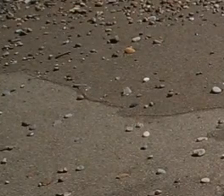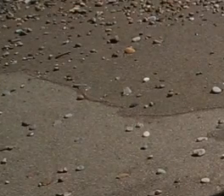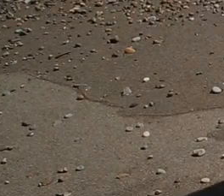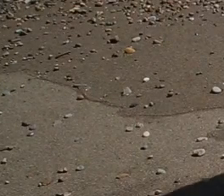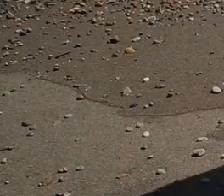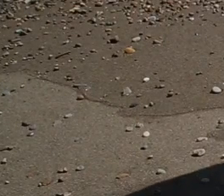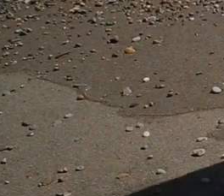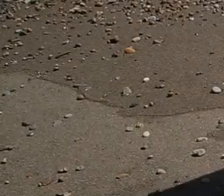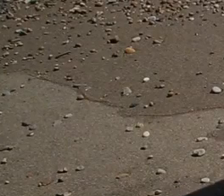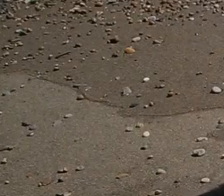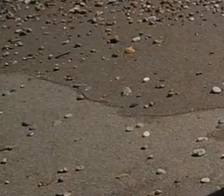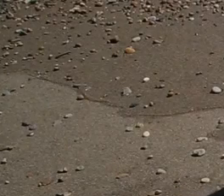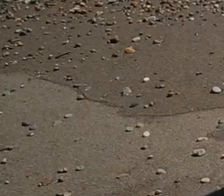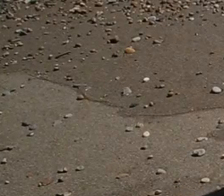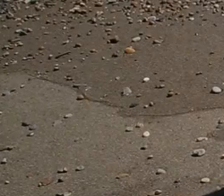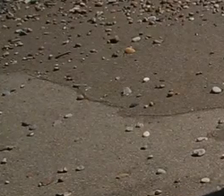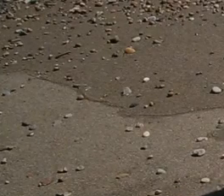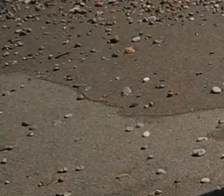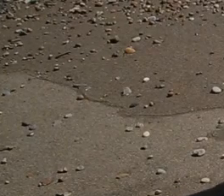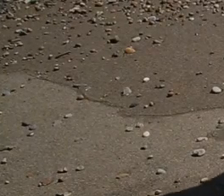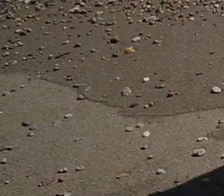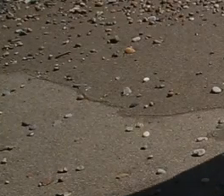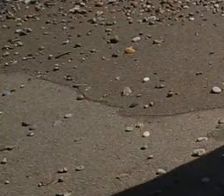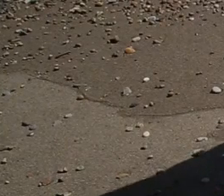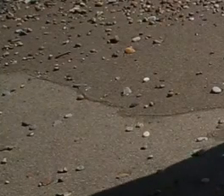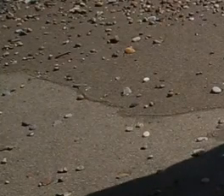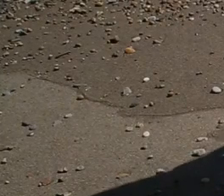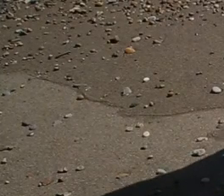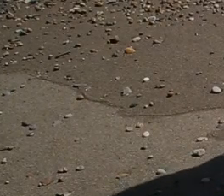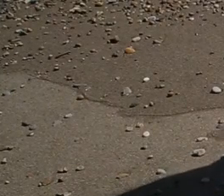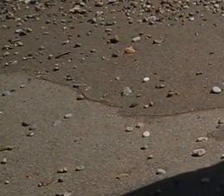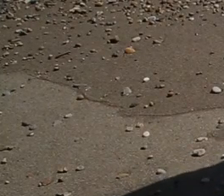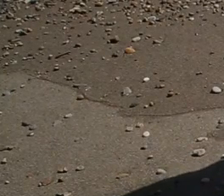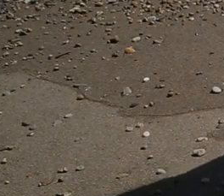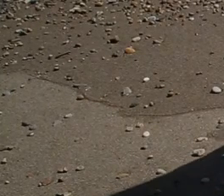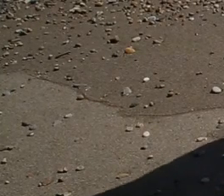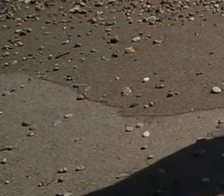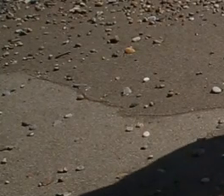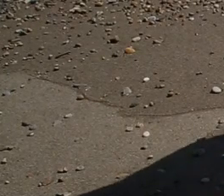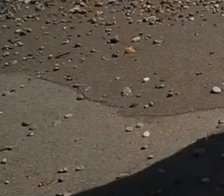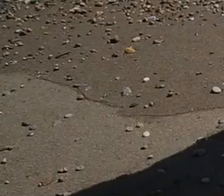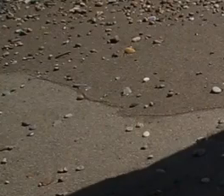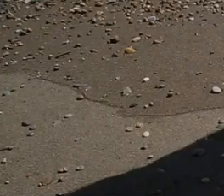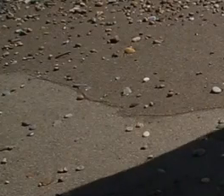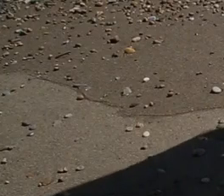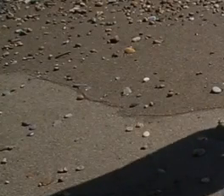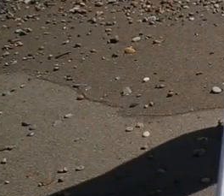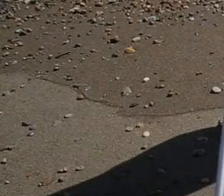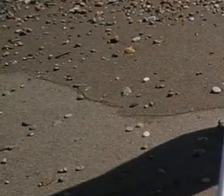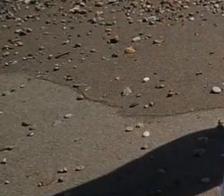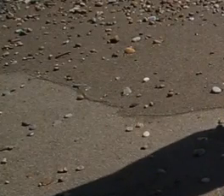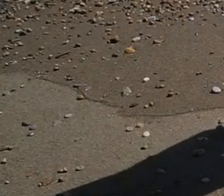pourquoi pas être un appui pour demander notre droit à l'État, à les autorités locales. Et ça pour que les